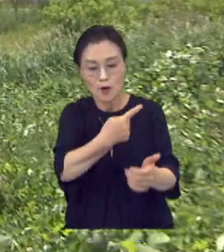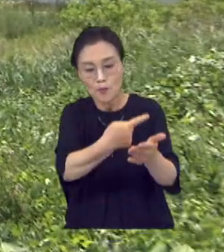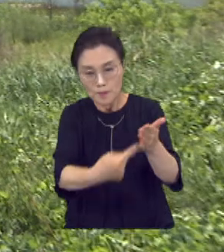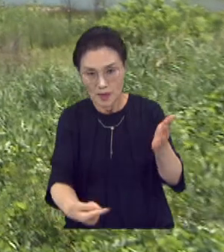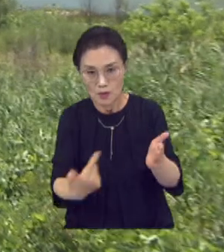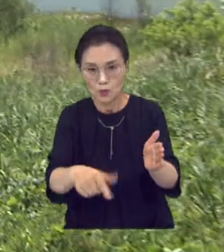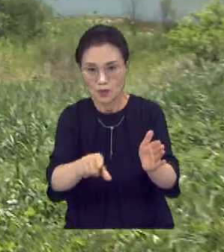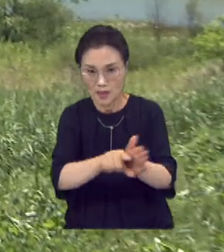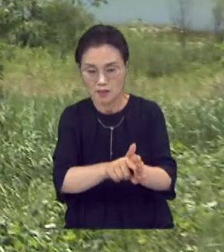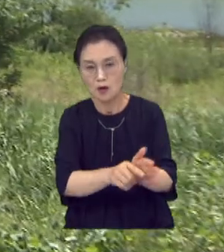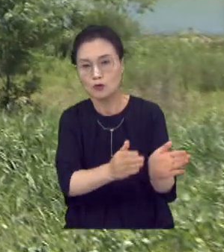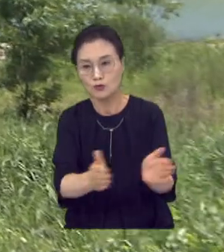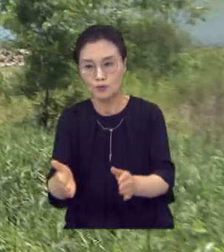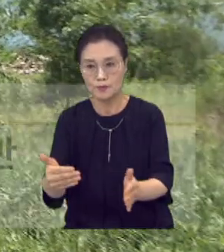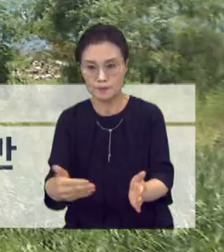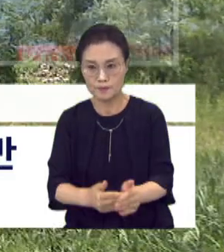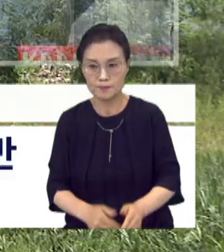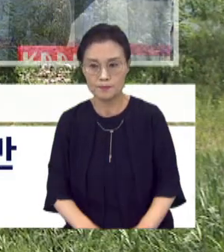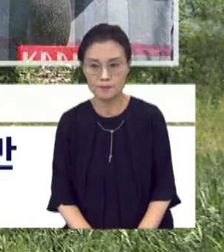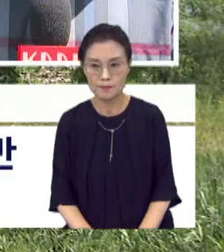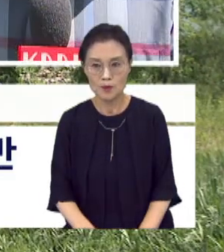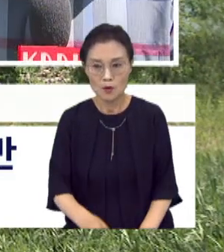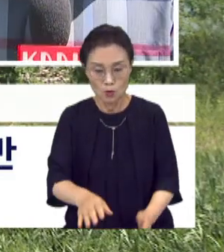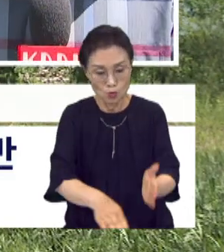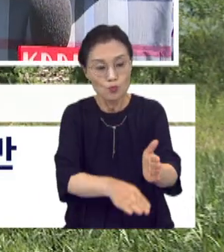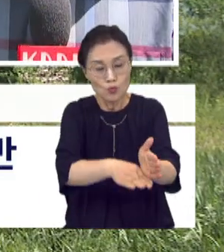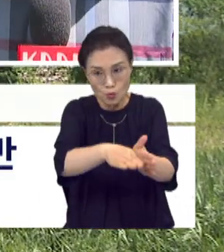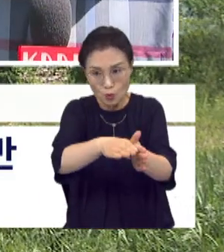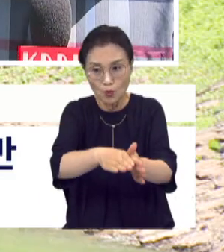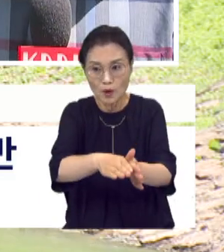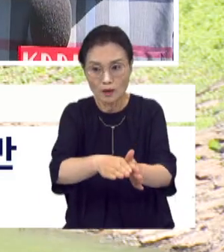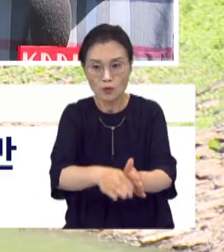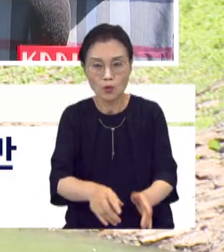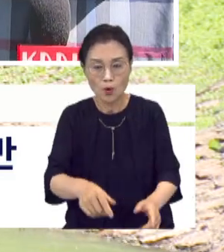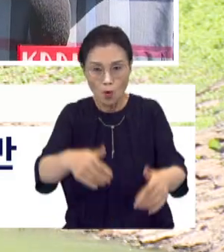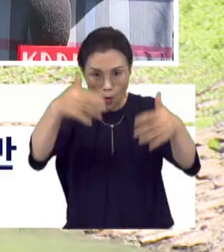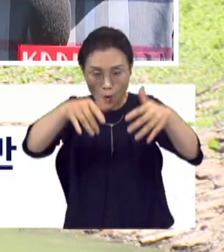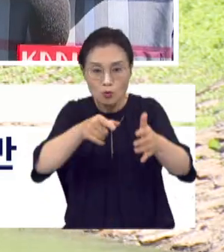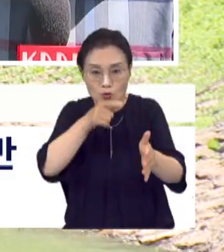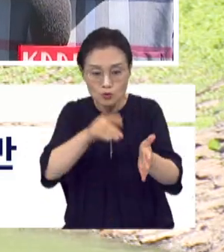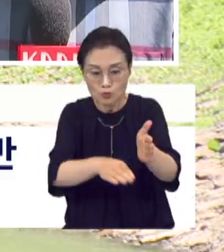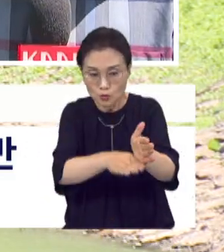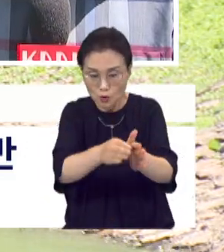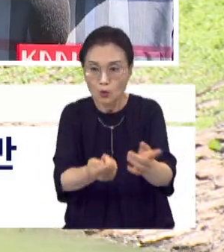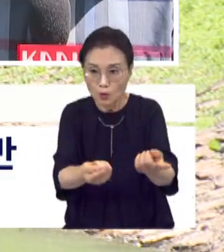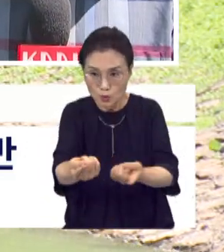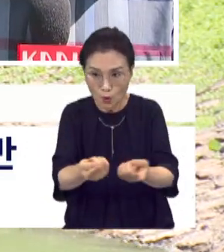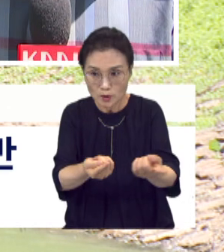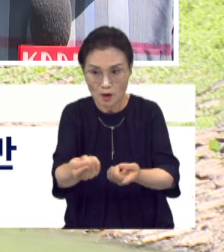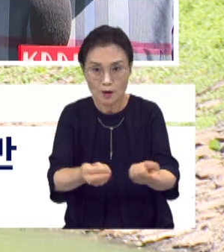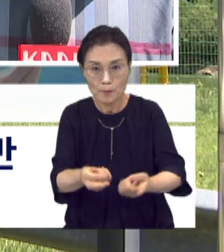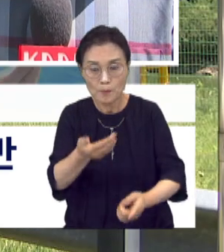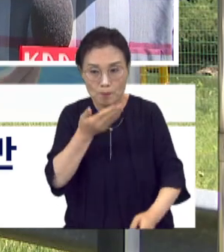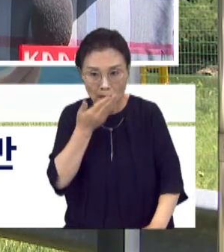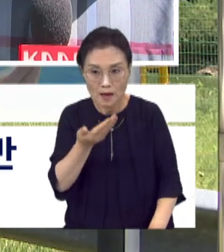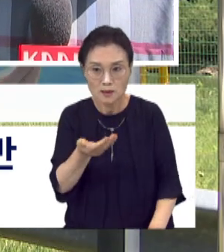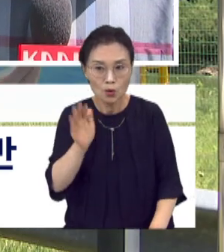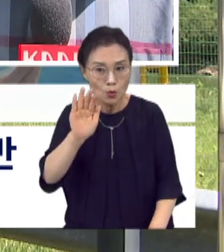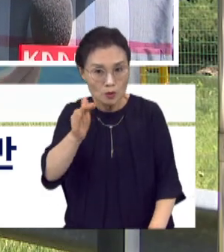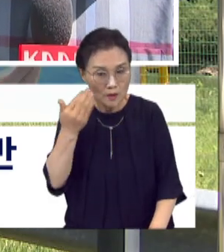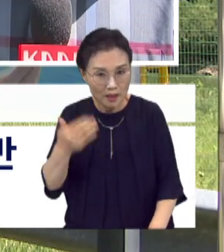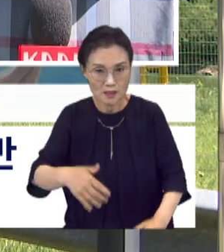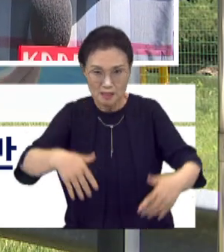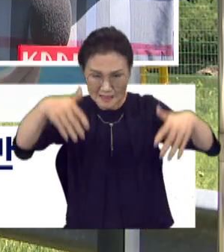시설입니다. 수위가 빨리 올라가는 편입니다. 뭐 홍수 조절로 능력을 일부는 하고 있지만은 요즘 같이